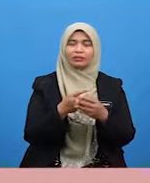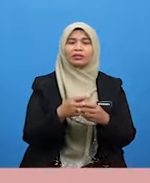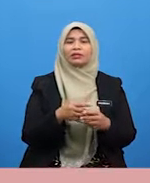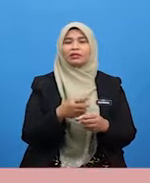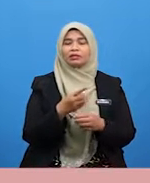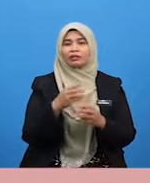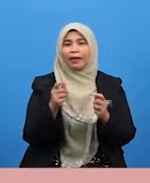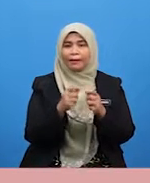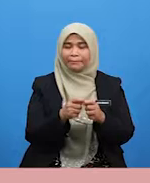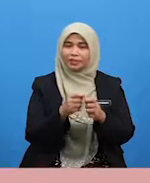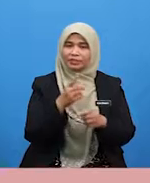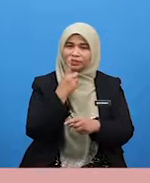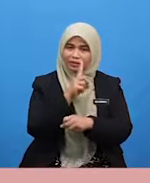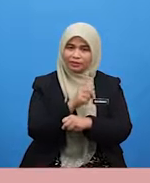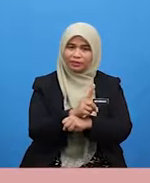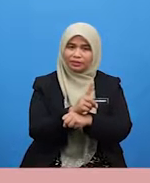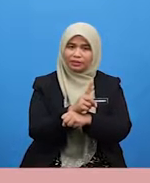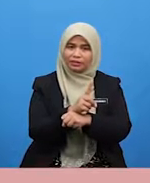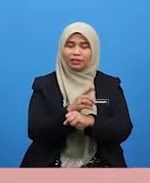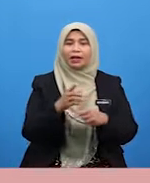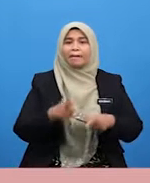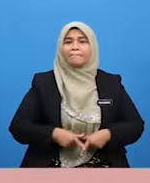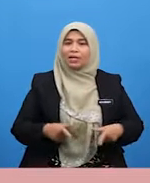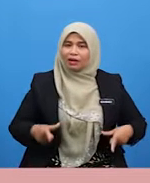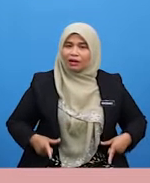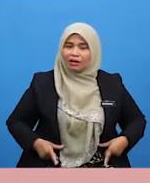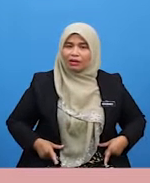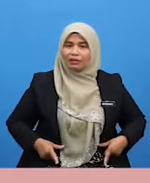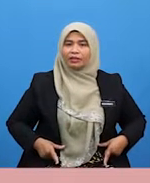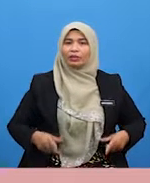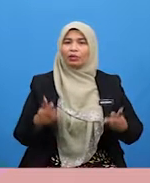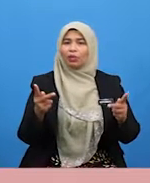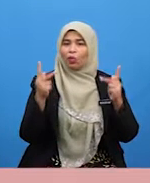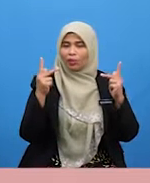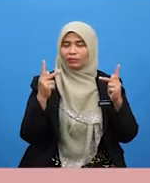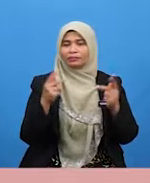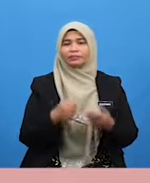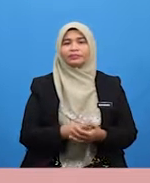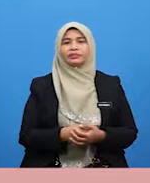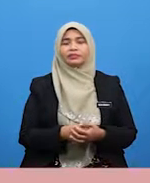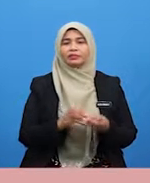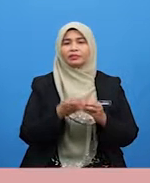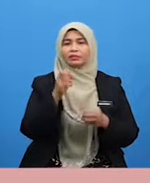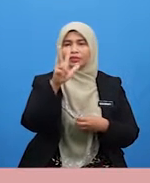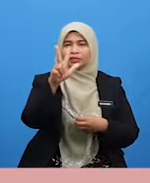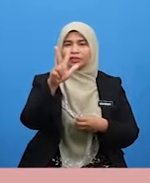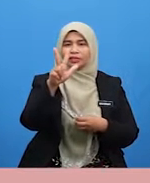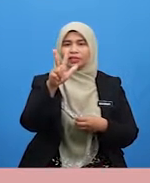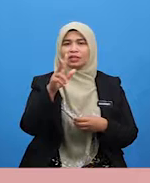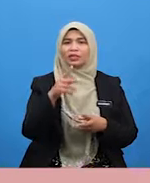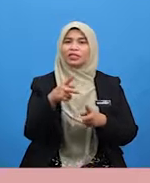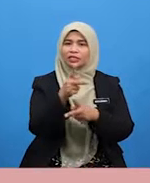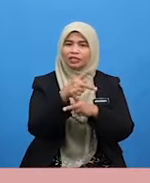janji. Kedua, berani, kuat dan pantang menyerah kalah. Ketiga,